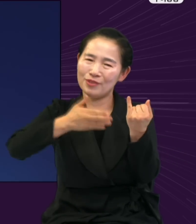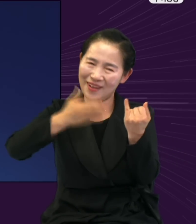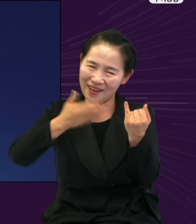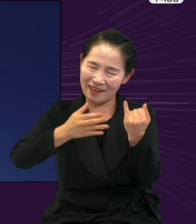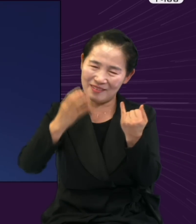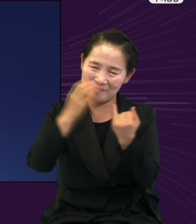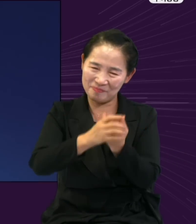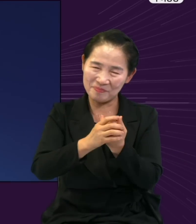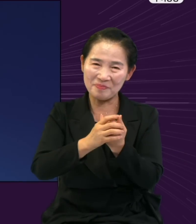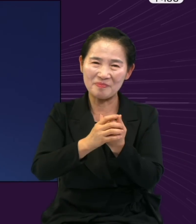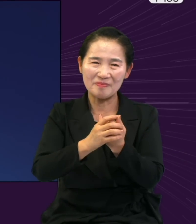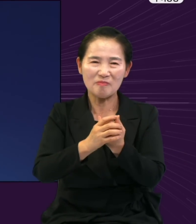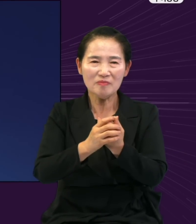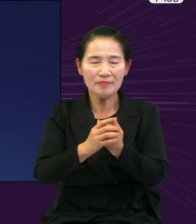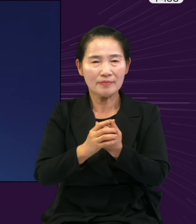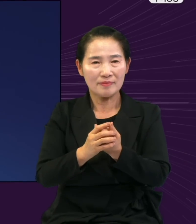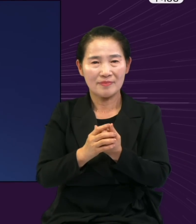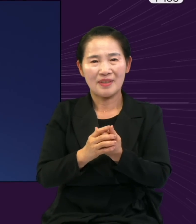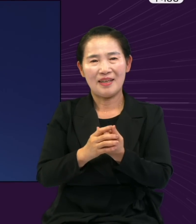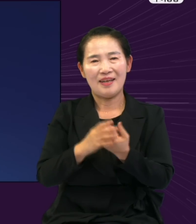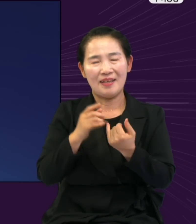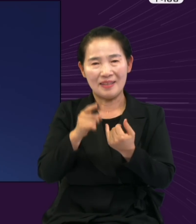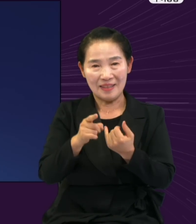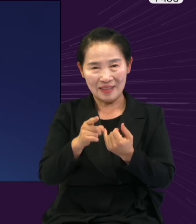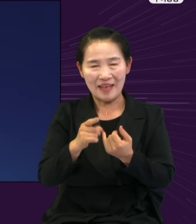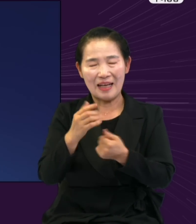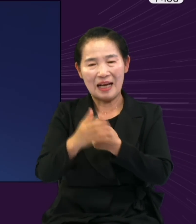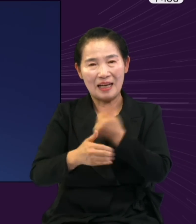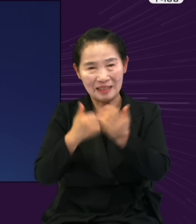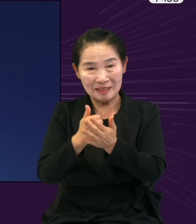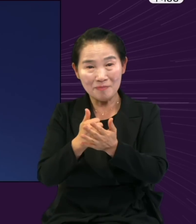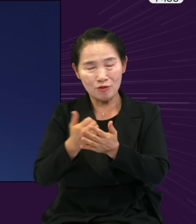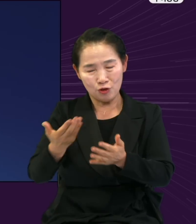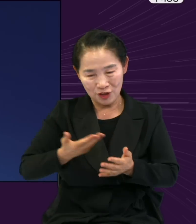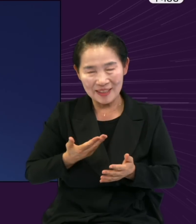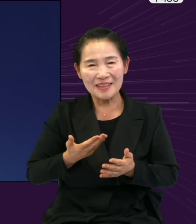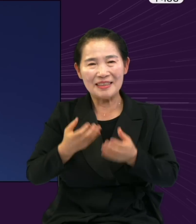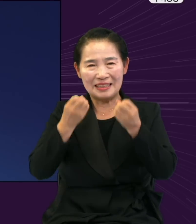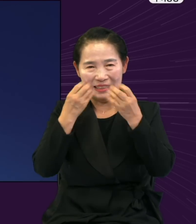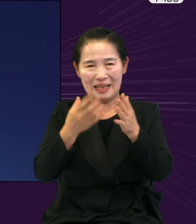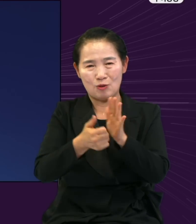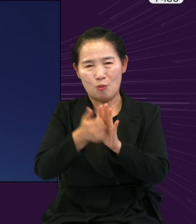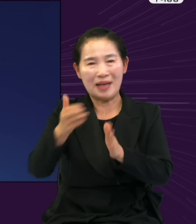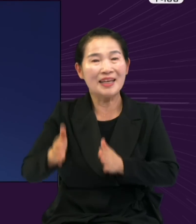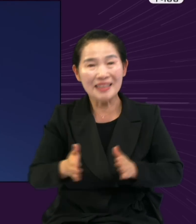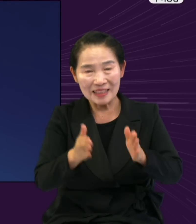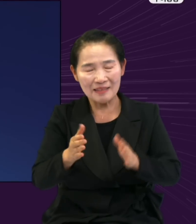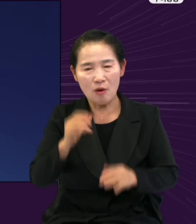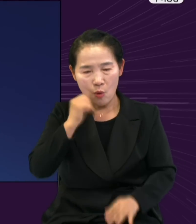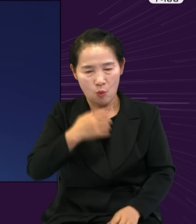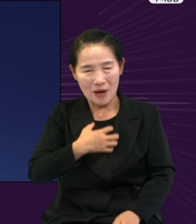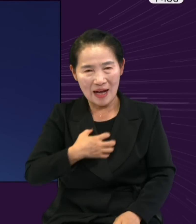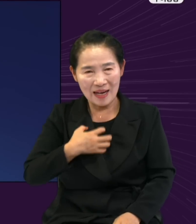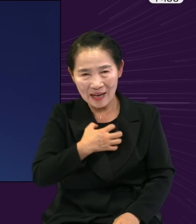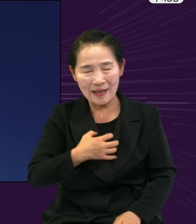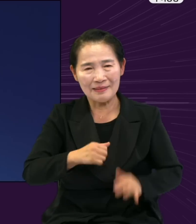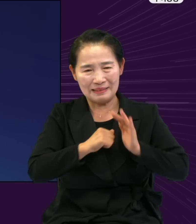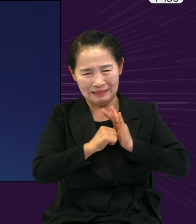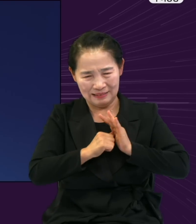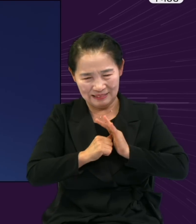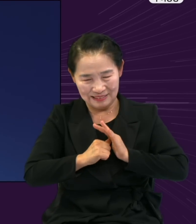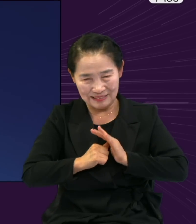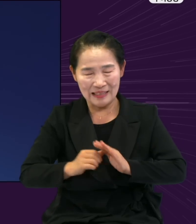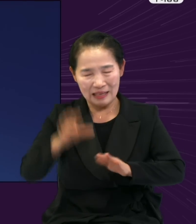이것이 제가 찾은 하나님의 길, 소망의 길입니다. 환난과 인내를 넘어 연단의 끝에